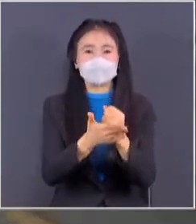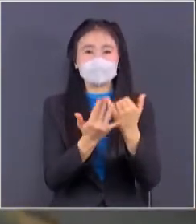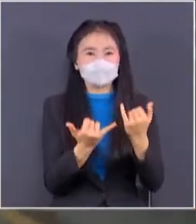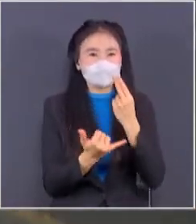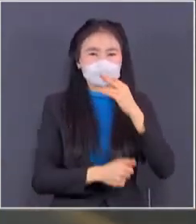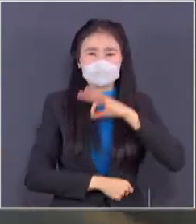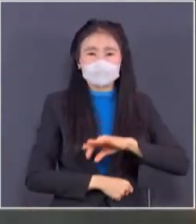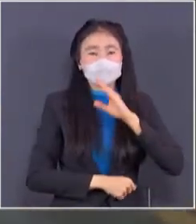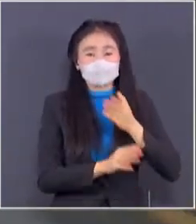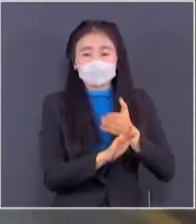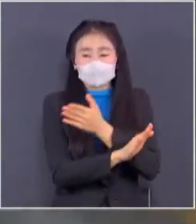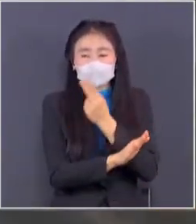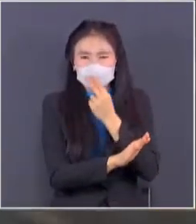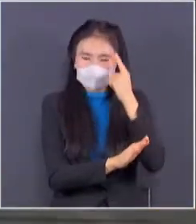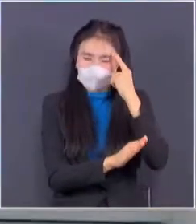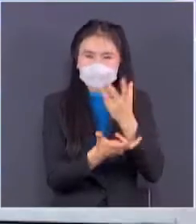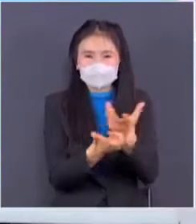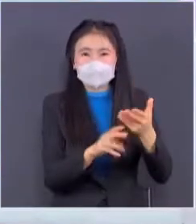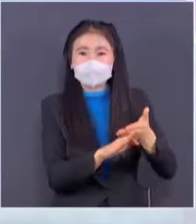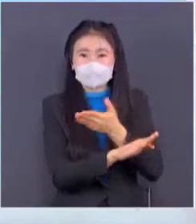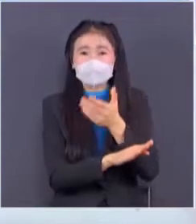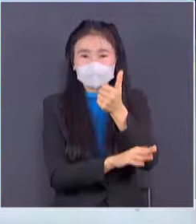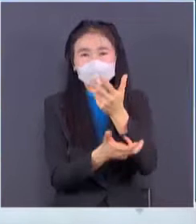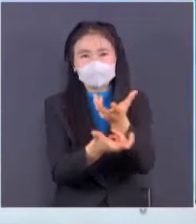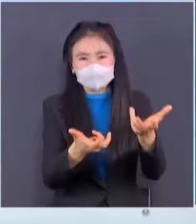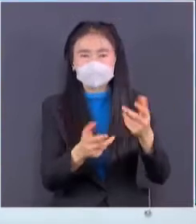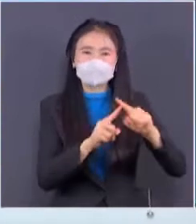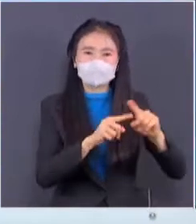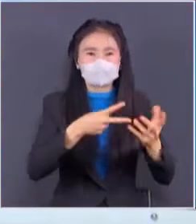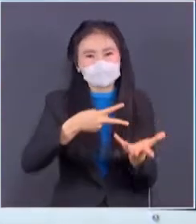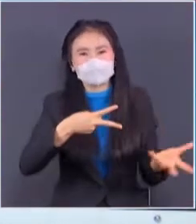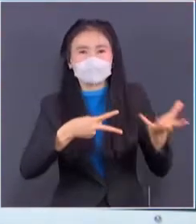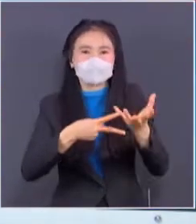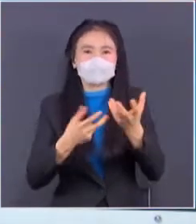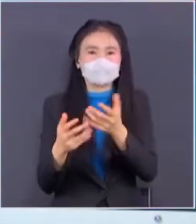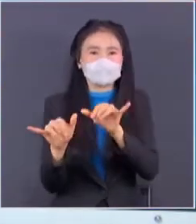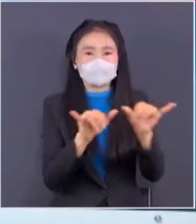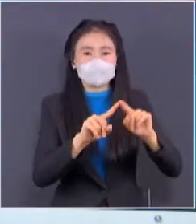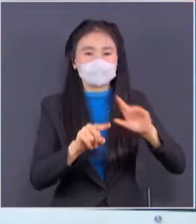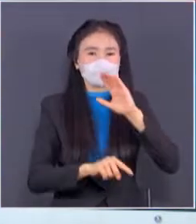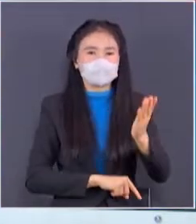การณ์แบบนี้ถ้ารู้ตัวก่อนก็จะเตรียมตัวกันได้ทรัพย์สินต่างๆก็ขนย้ายกันได้